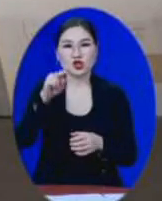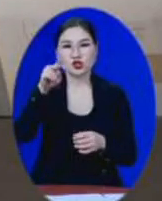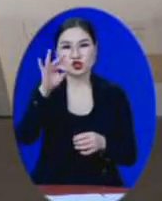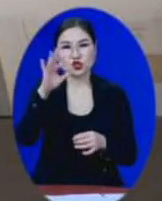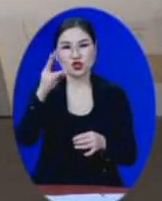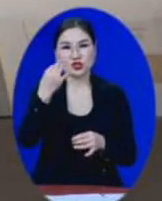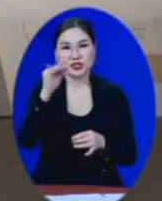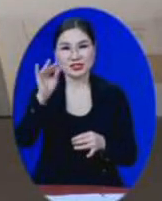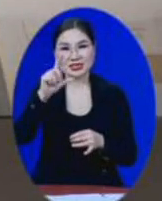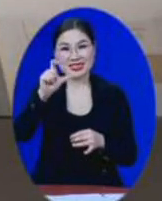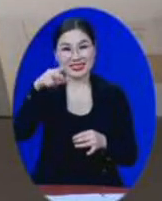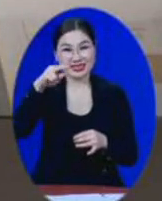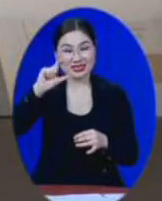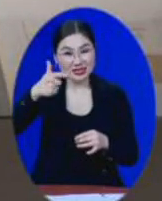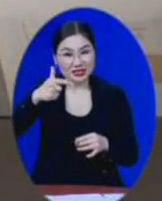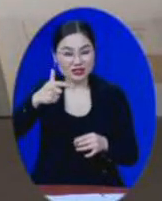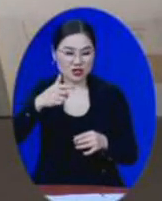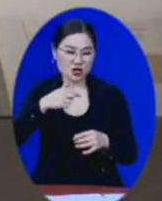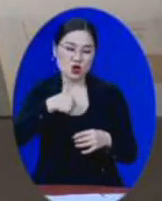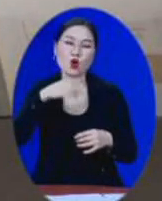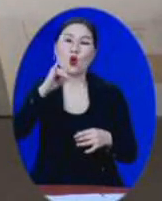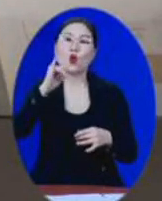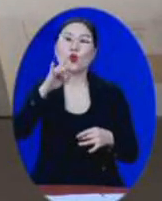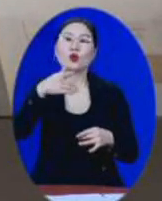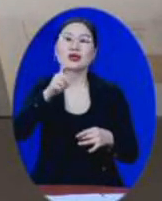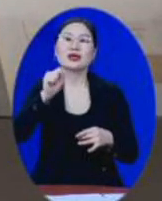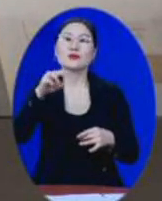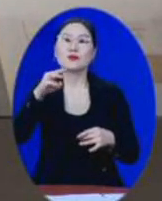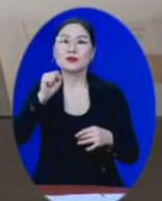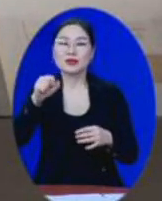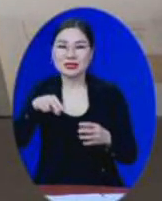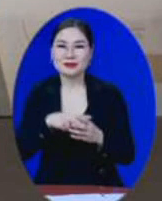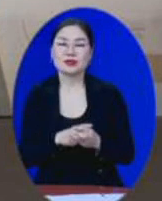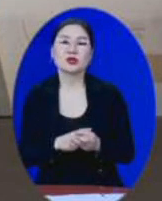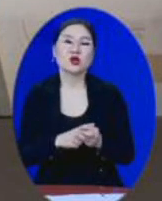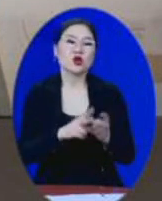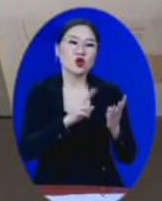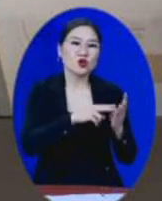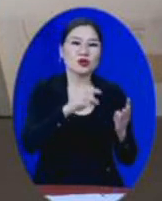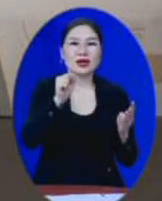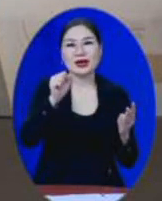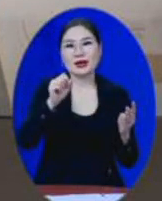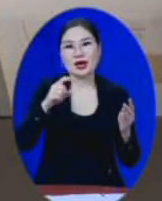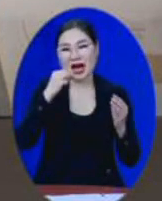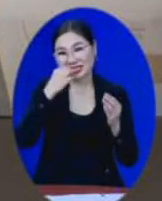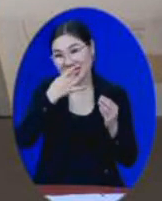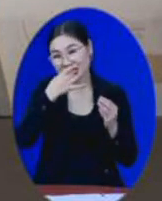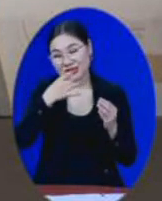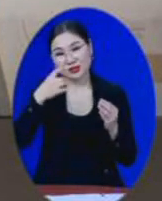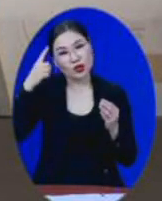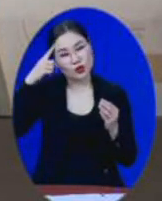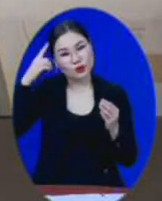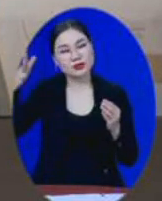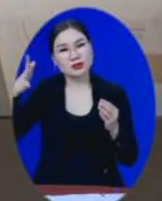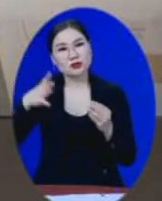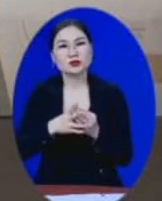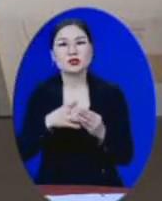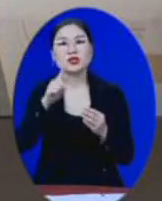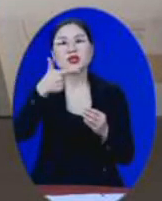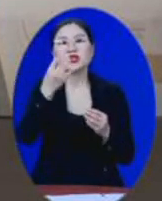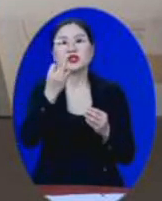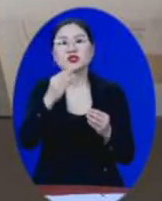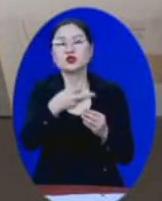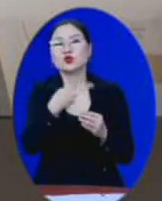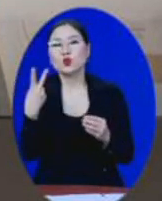Чоны илэг химих ургамал хүний уушиг, хоолойны бүх төрлийн өвчинд сайн байдаг бол архинд дарсан самар ой тогтоол сайжулдаг. Гишүү хорт